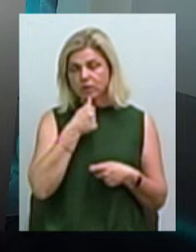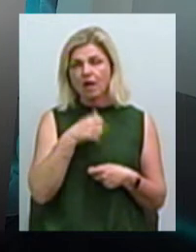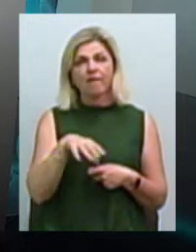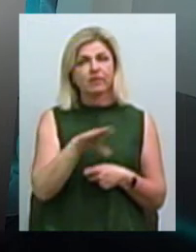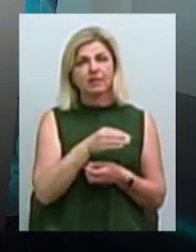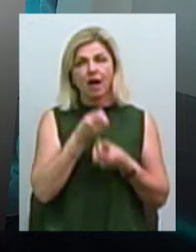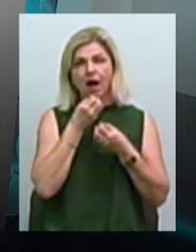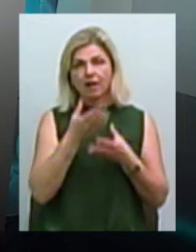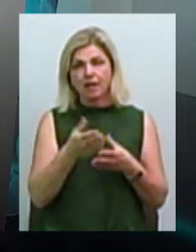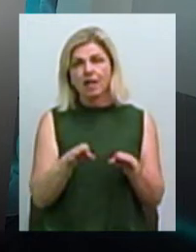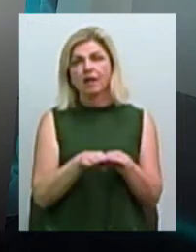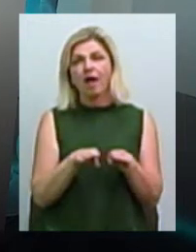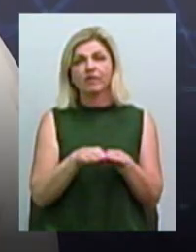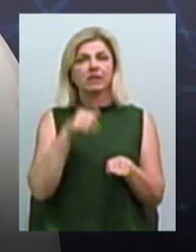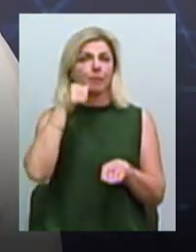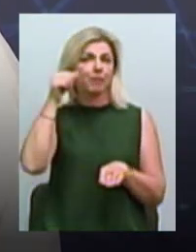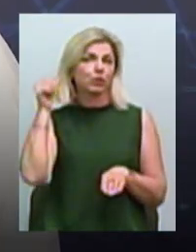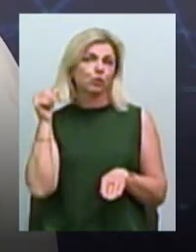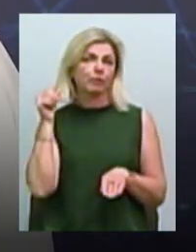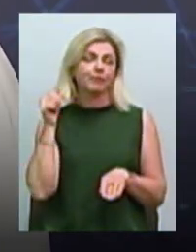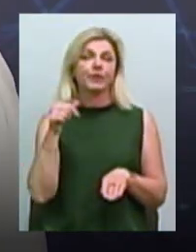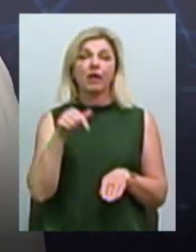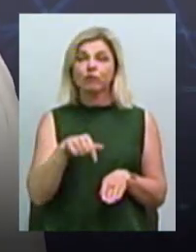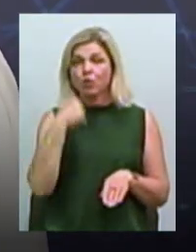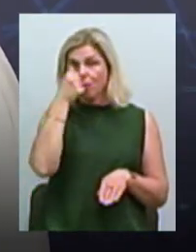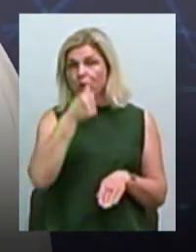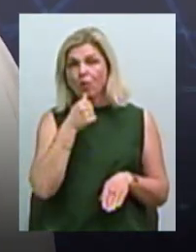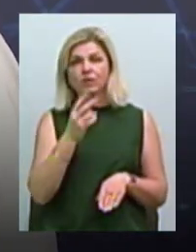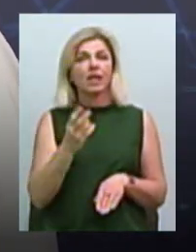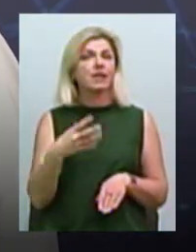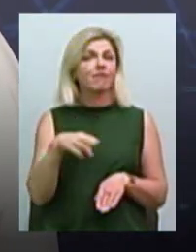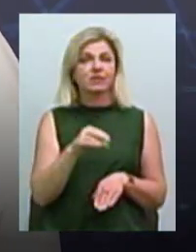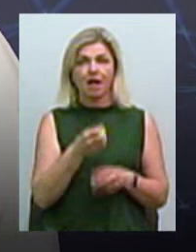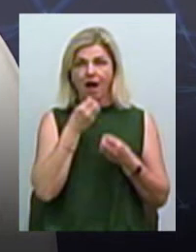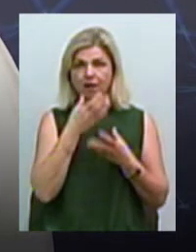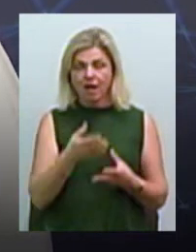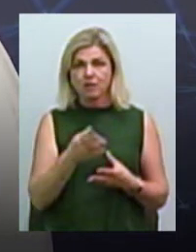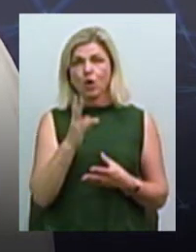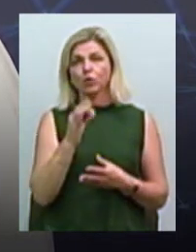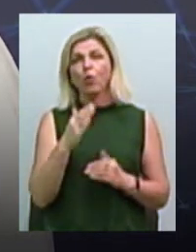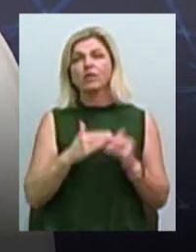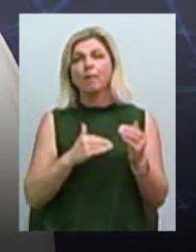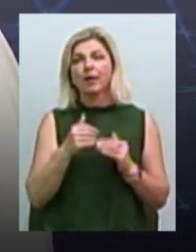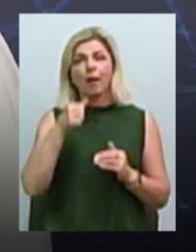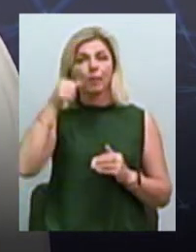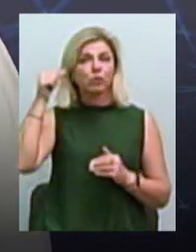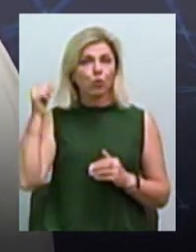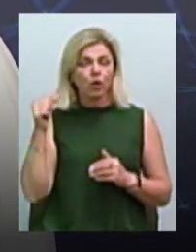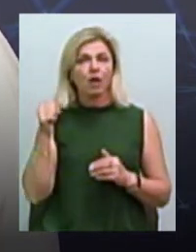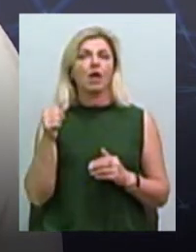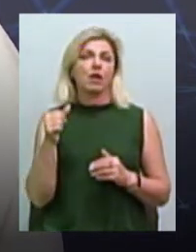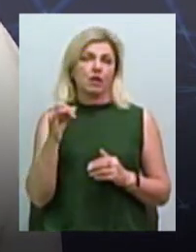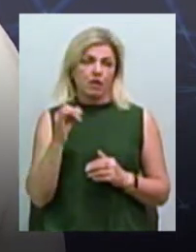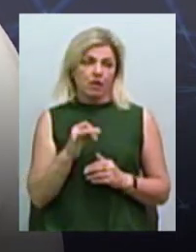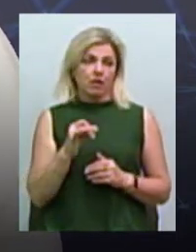нас в цьому році не все гаразд, але ми трошки в цьому році вже навчилися на практиці минулого року, ми в цьому році шустріші.